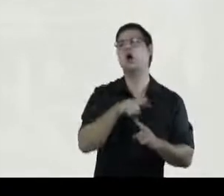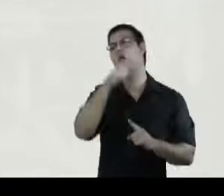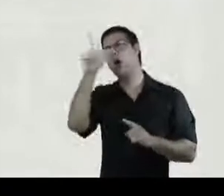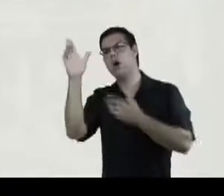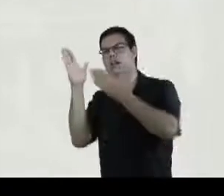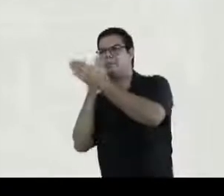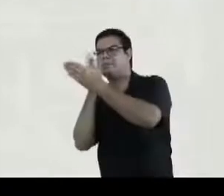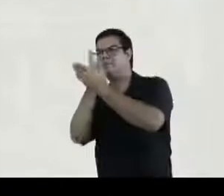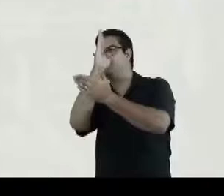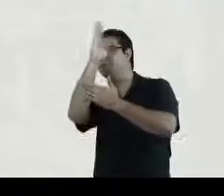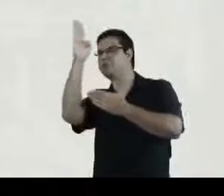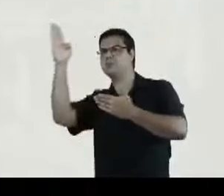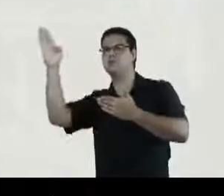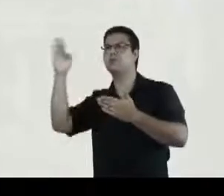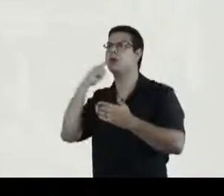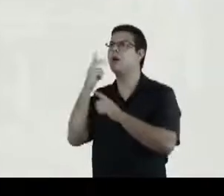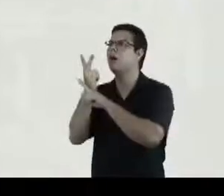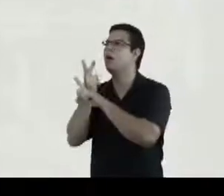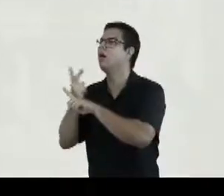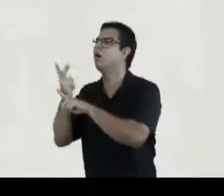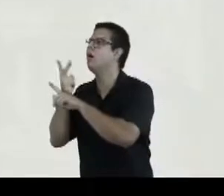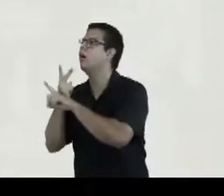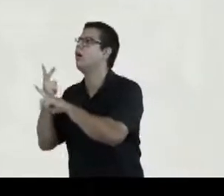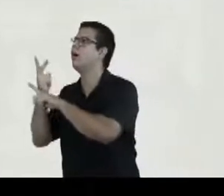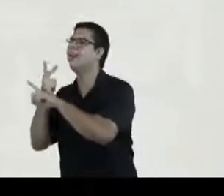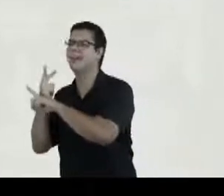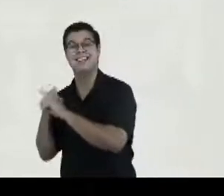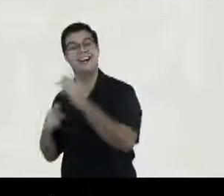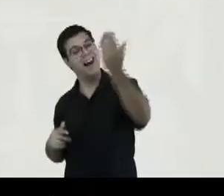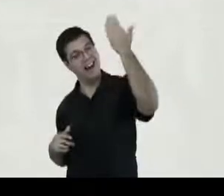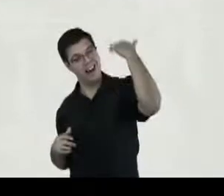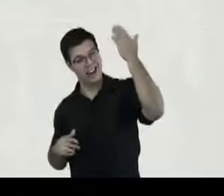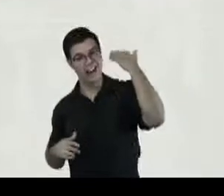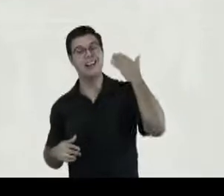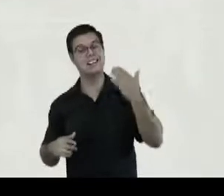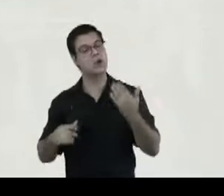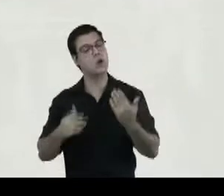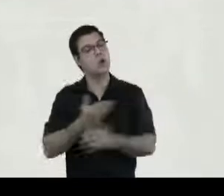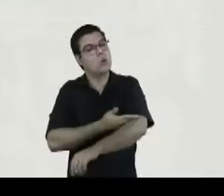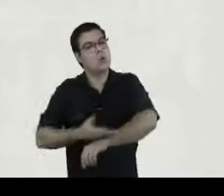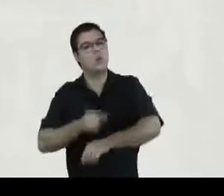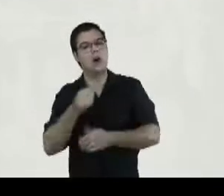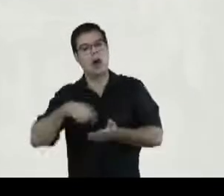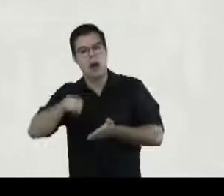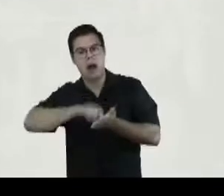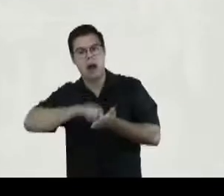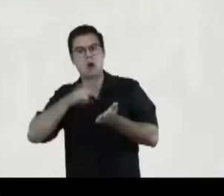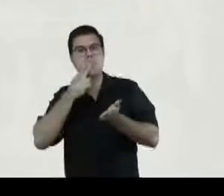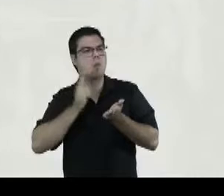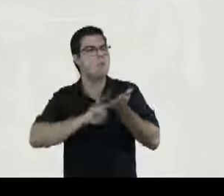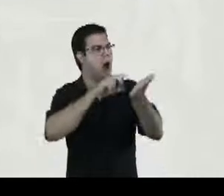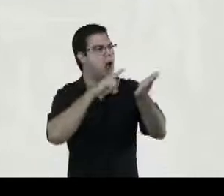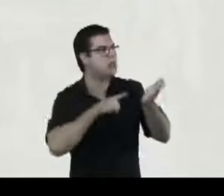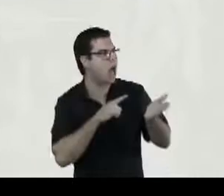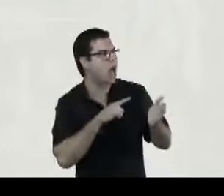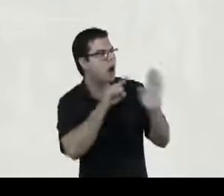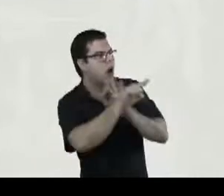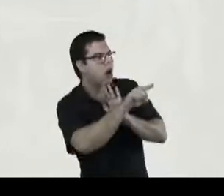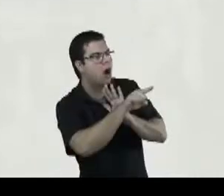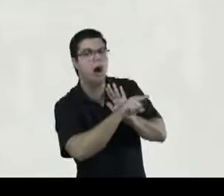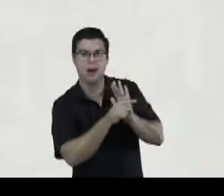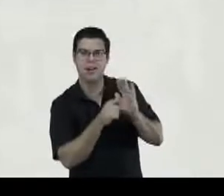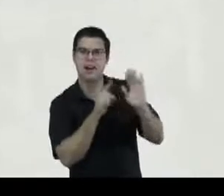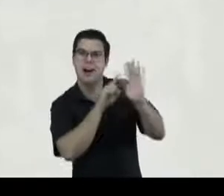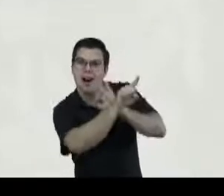en envoyant des lettres, en écrivant aux bibliothèques, est-ce que vous avez un exemplaire, était très utile aussi pour ça.